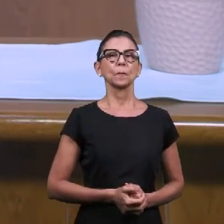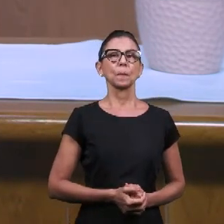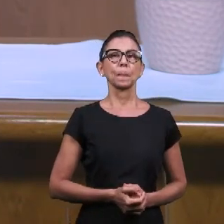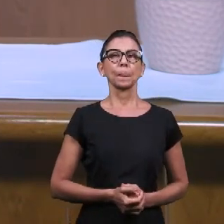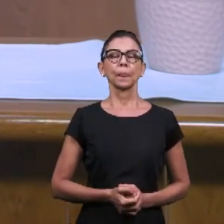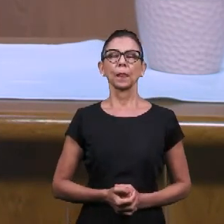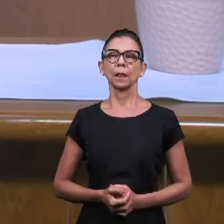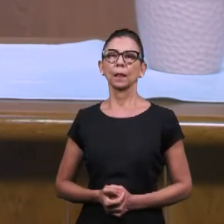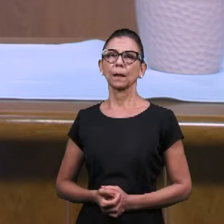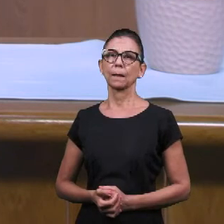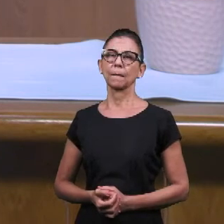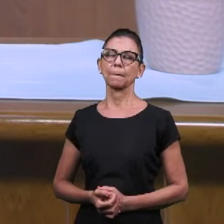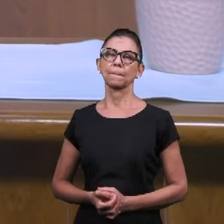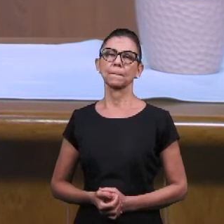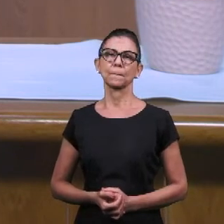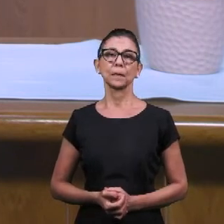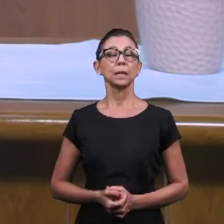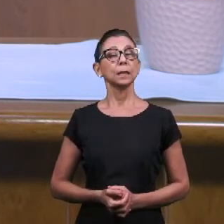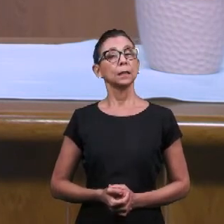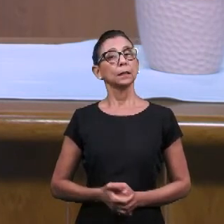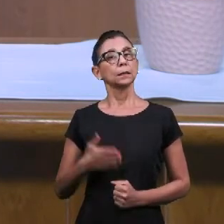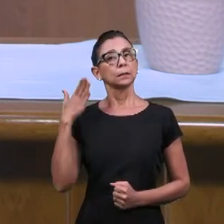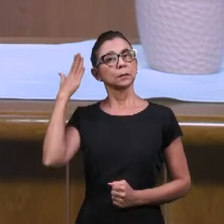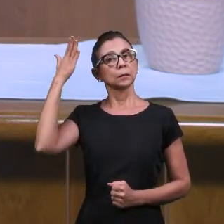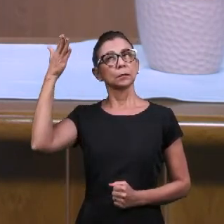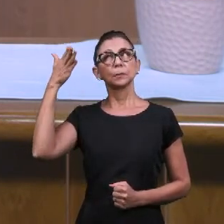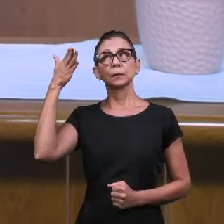был славный, замечательный опыт.